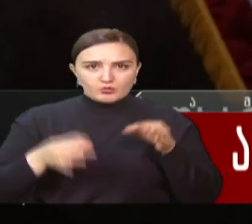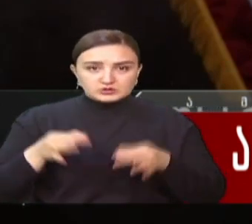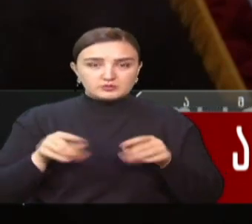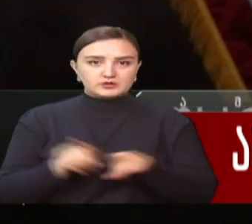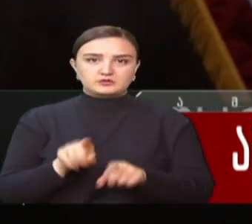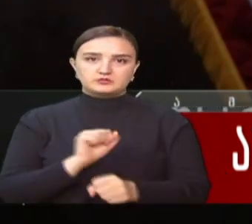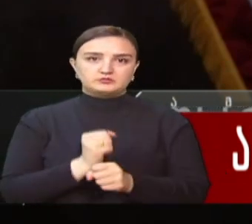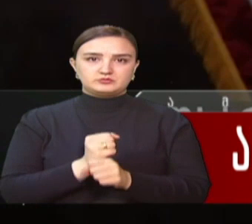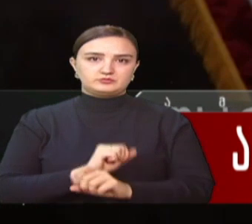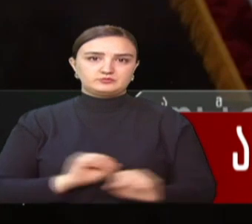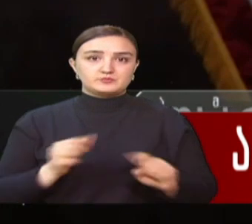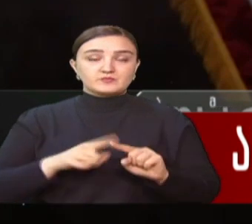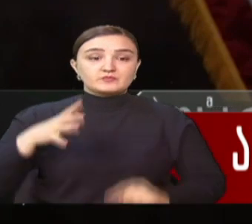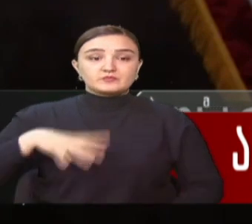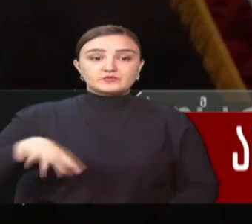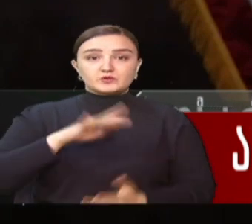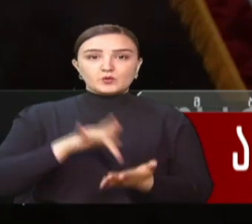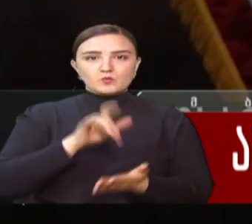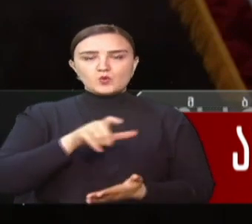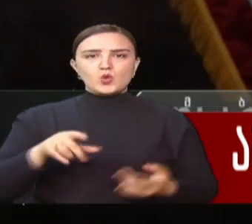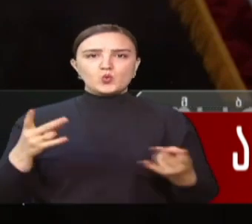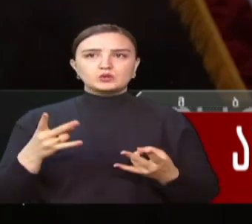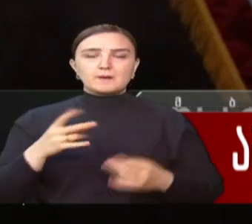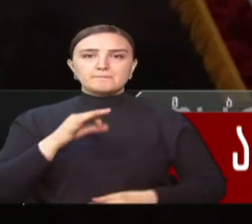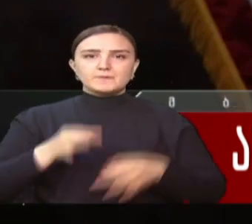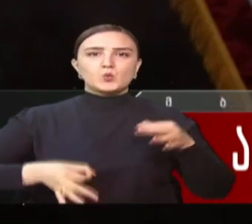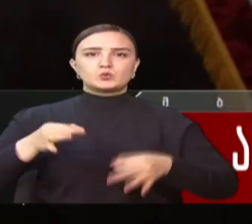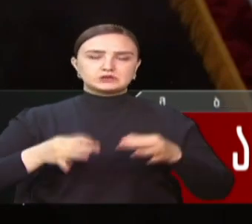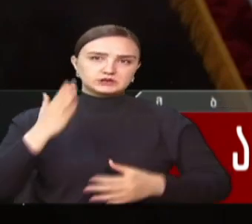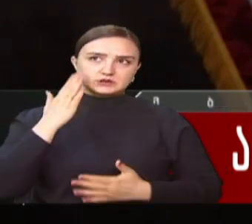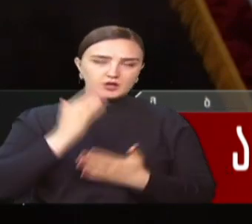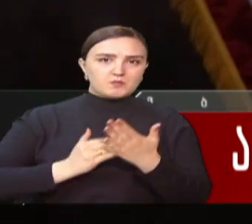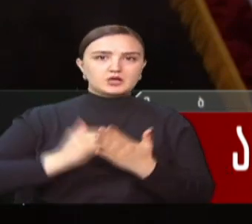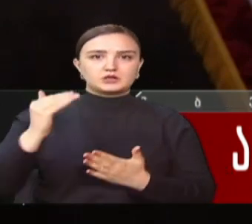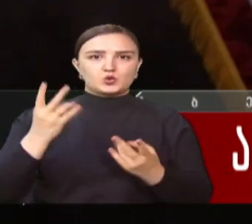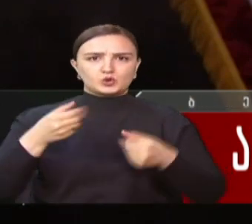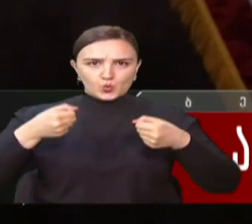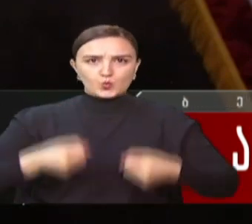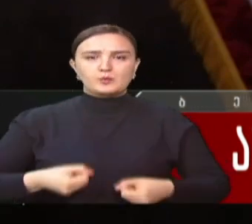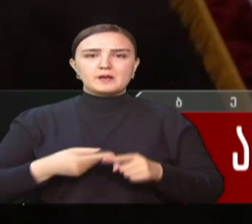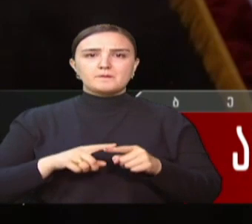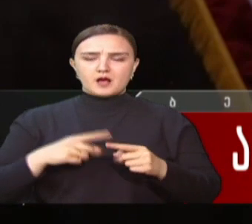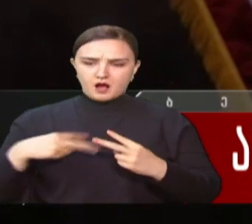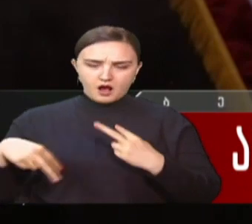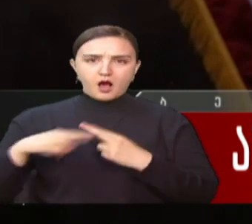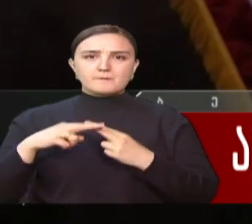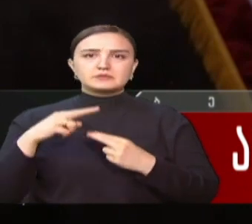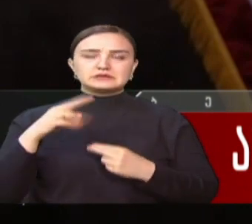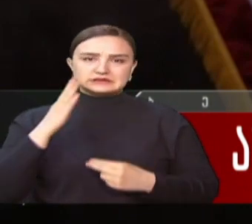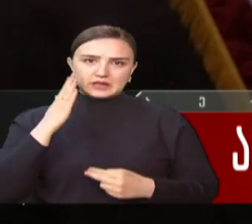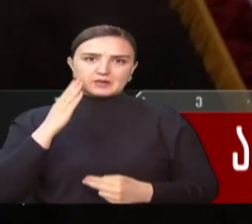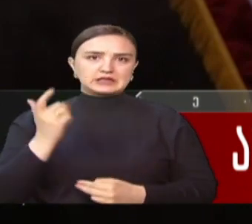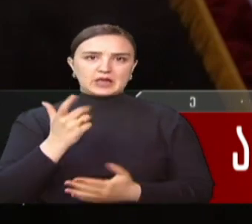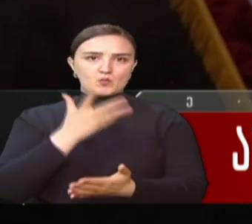saphudzvelze. Qvela sakartvelos mokhalake imsaqureps martsajulebas, samartlis uzenaesobas da uplebas samartlian da damoukidebel